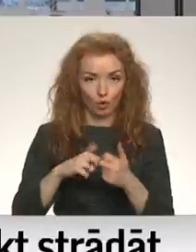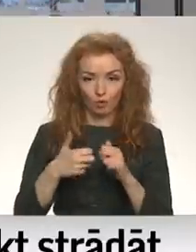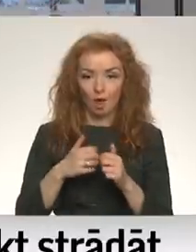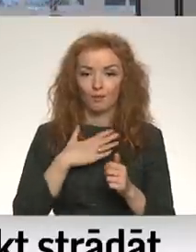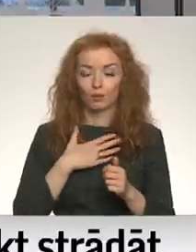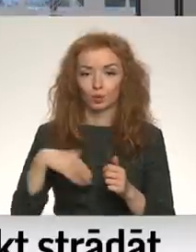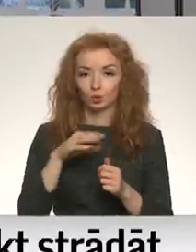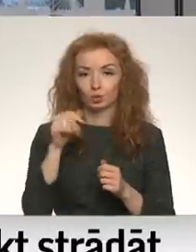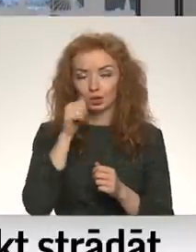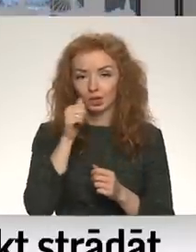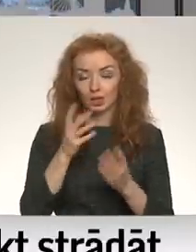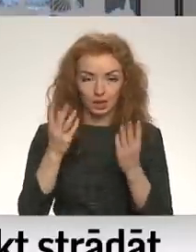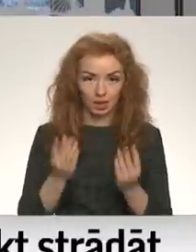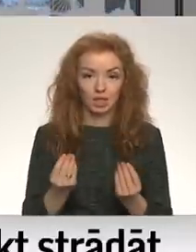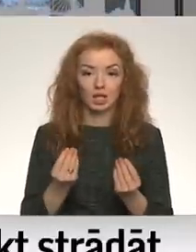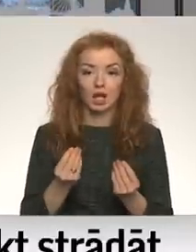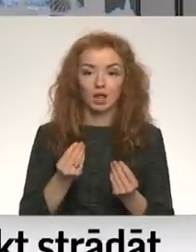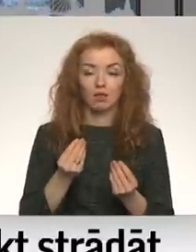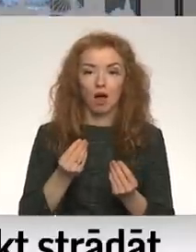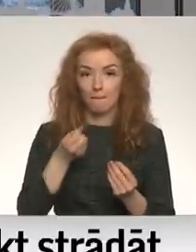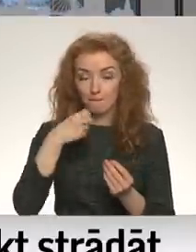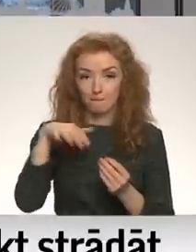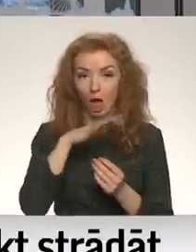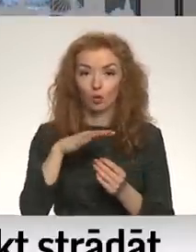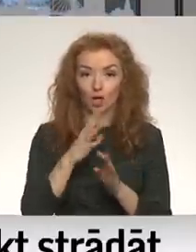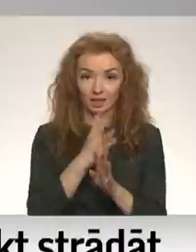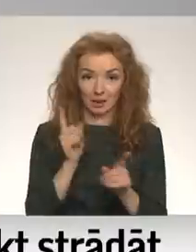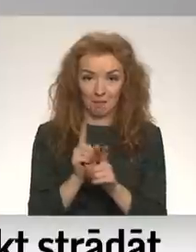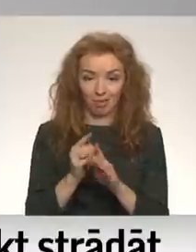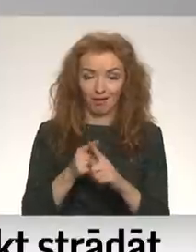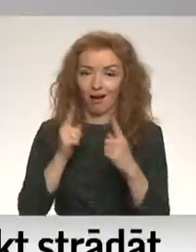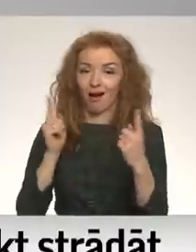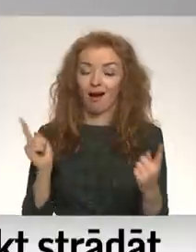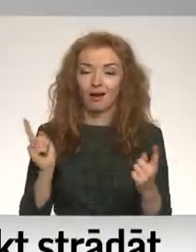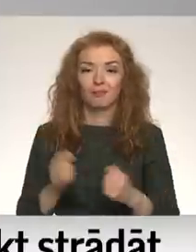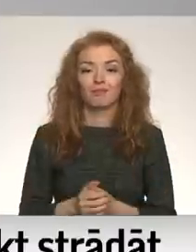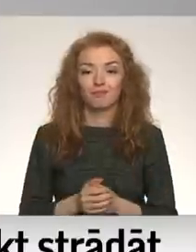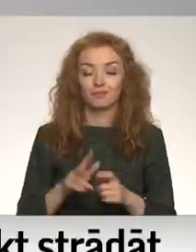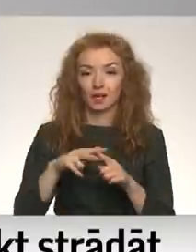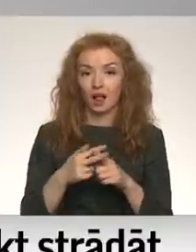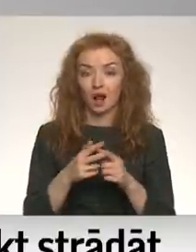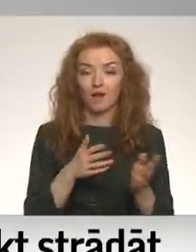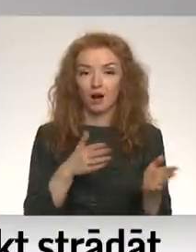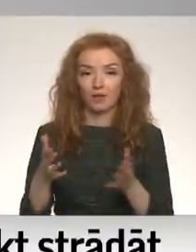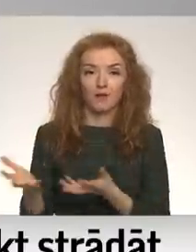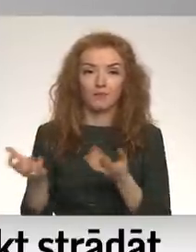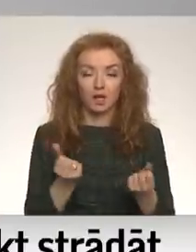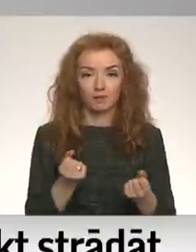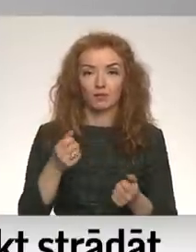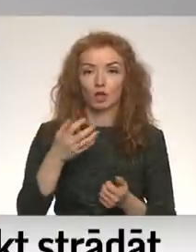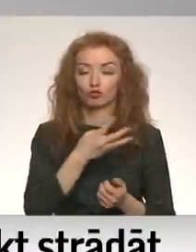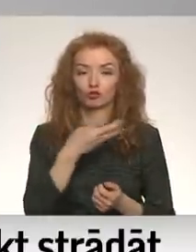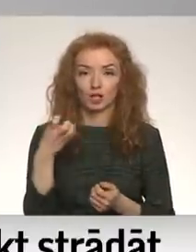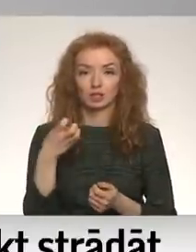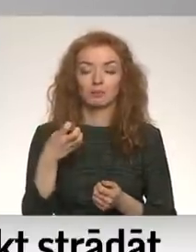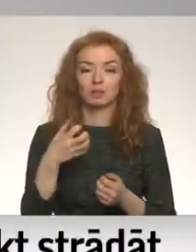mūsu ikdienas, protams, bērndārs rindas nav atceltas. Jelgava esot gatavi uzņemt aptuveni 400